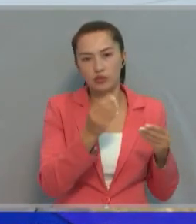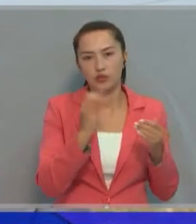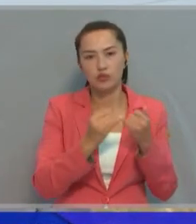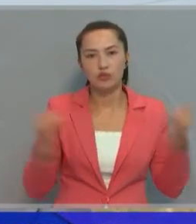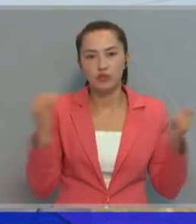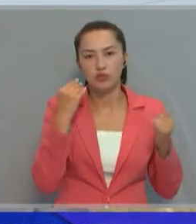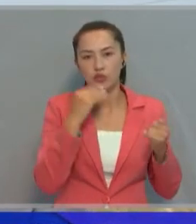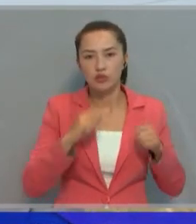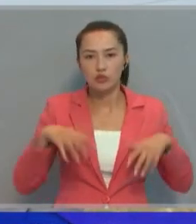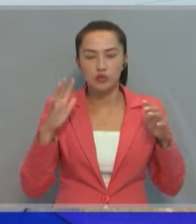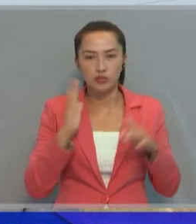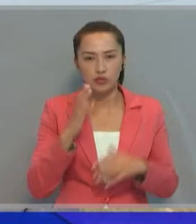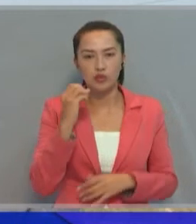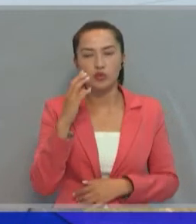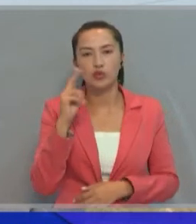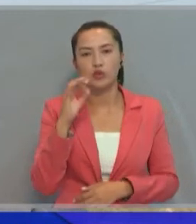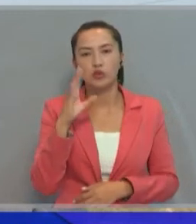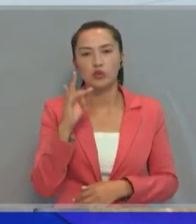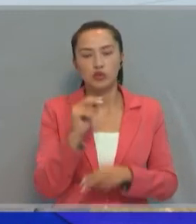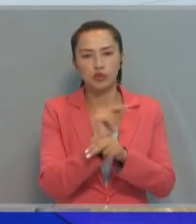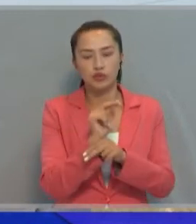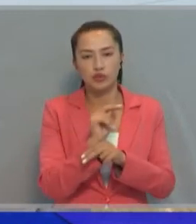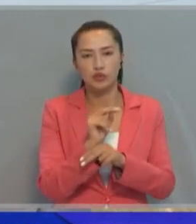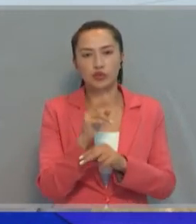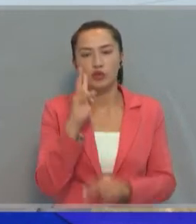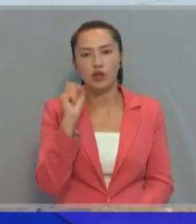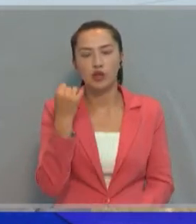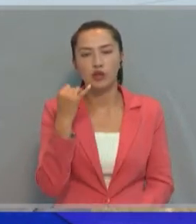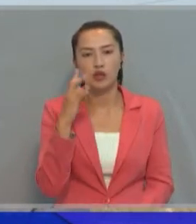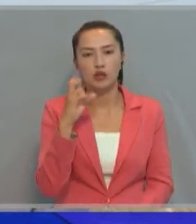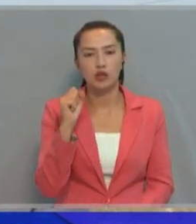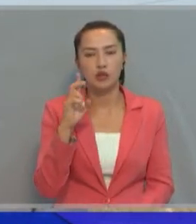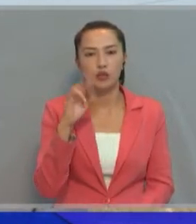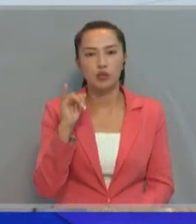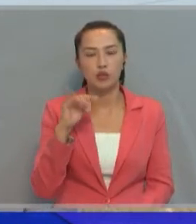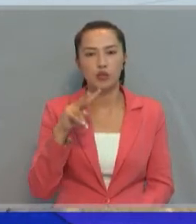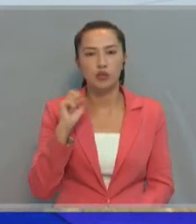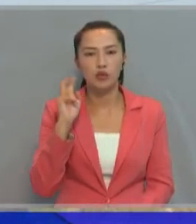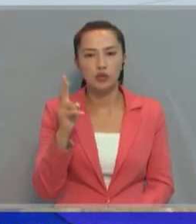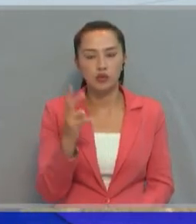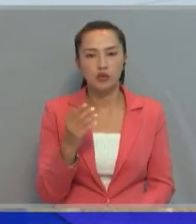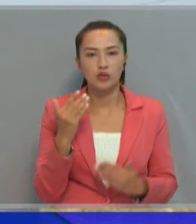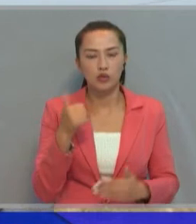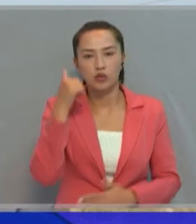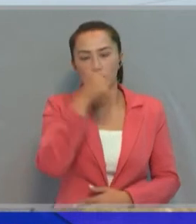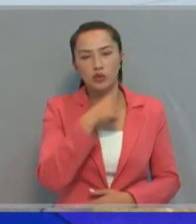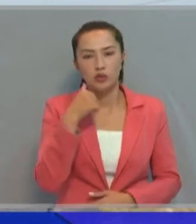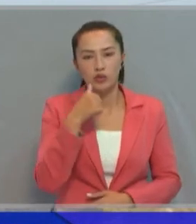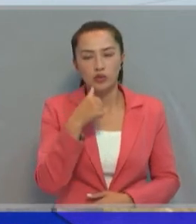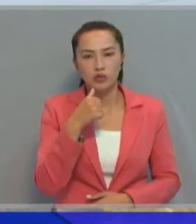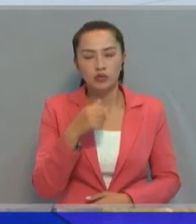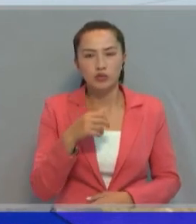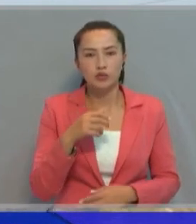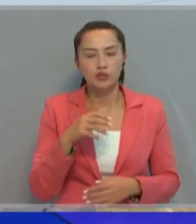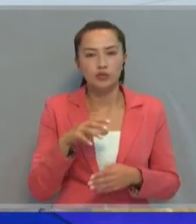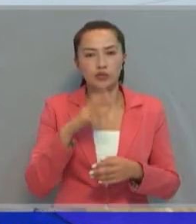Достықта жұмыстар жүріп жатыр. Осы мына Солтүстік Саяжай мен Қайнарбұлақ биылғы таңда қазіргі биыл